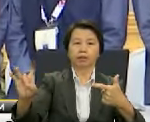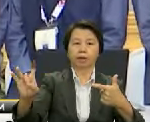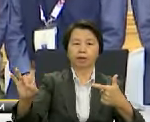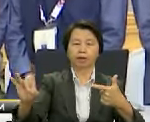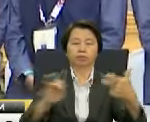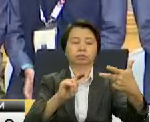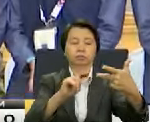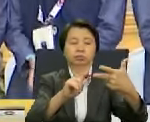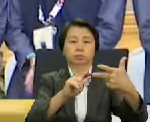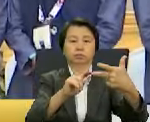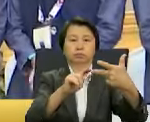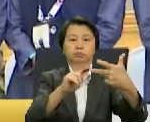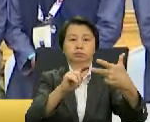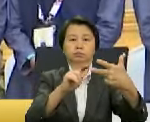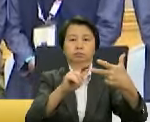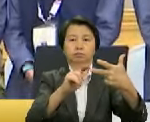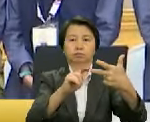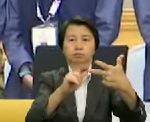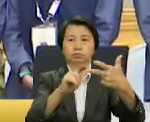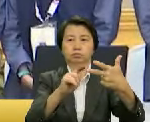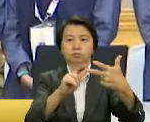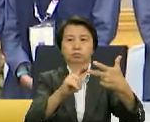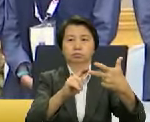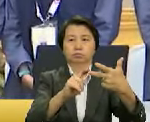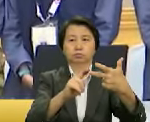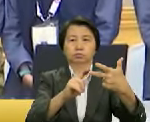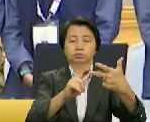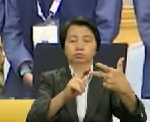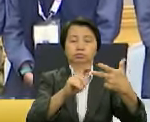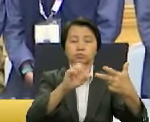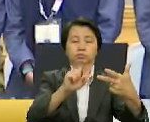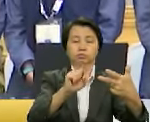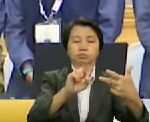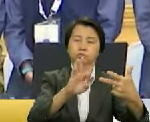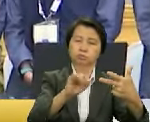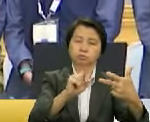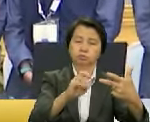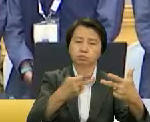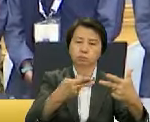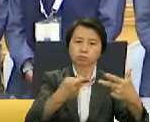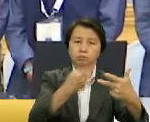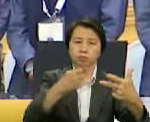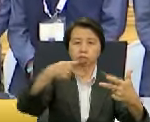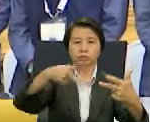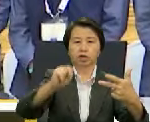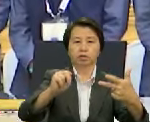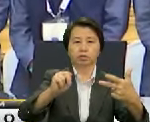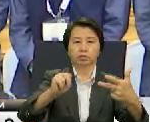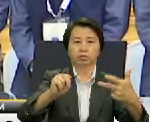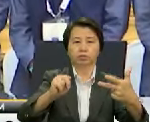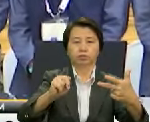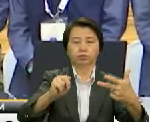15,948 undi. Dan yang ketiga, Syafiq Aziz dari Parti Perikatan